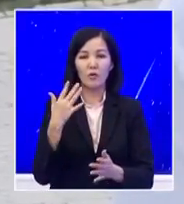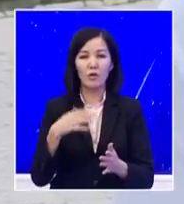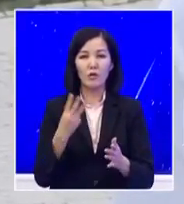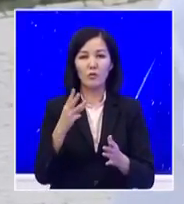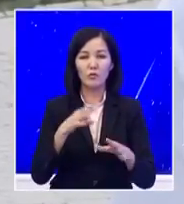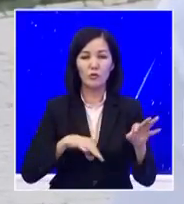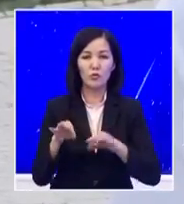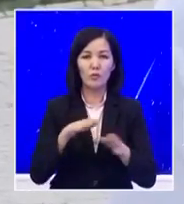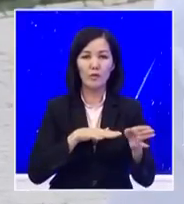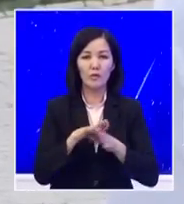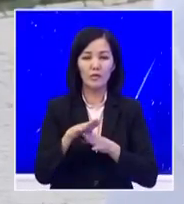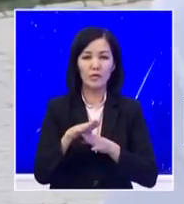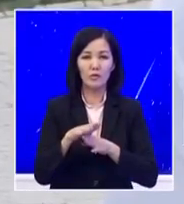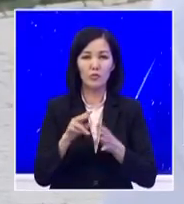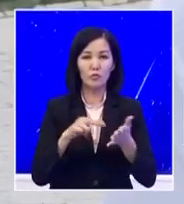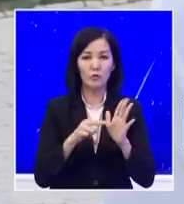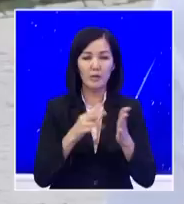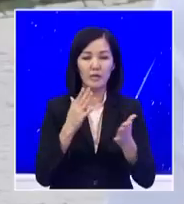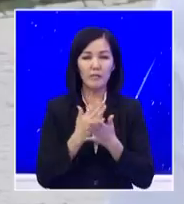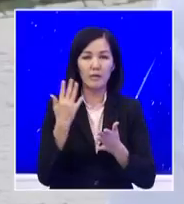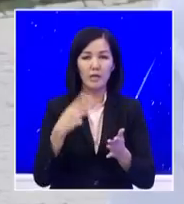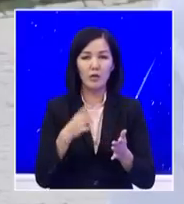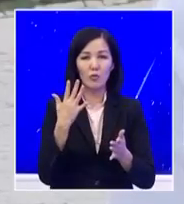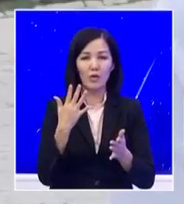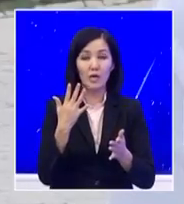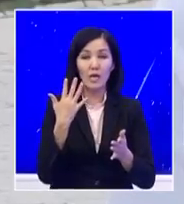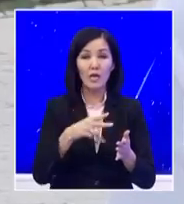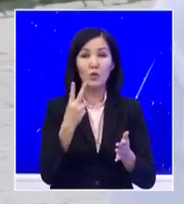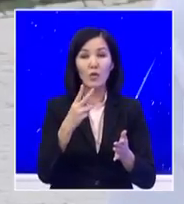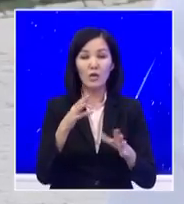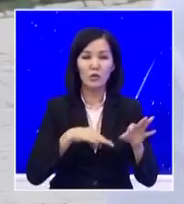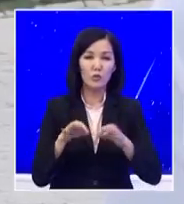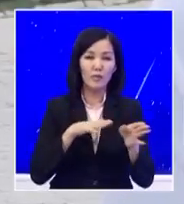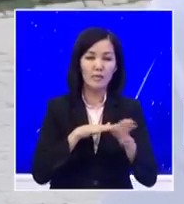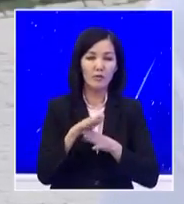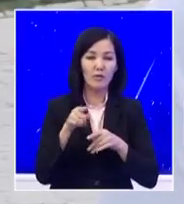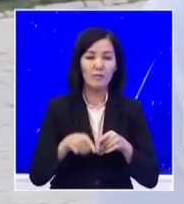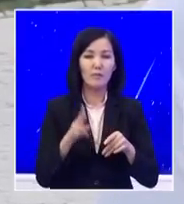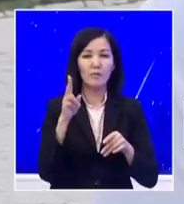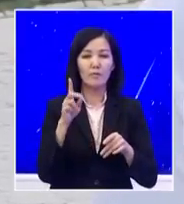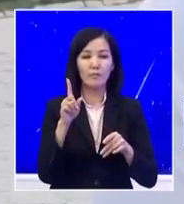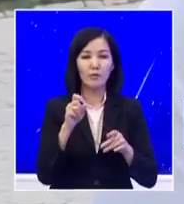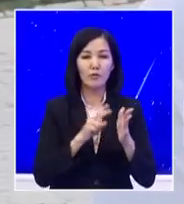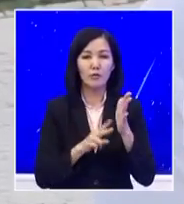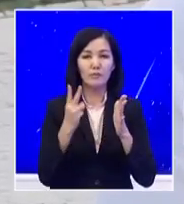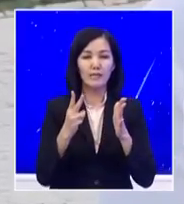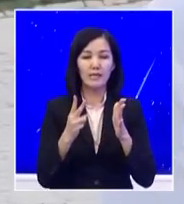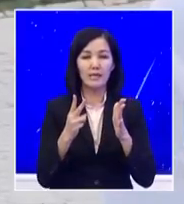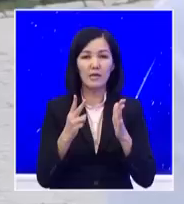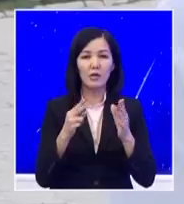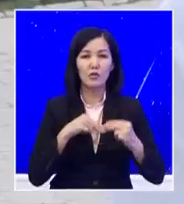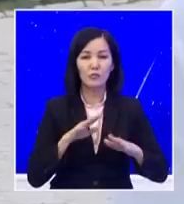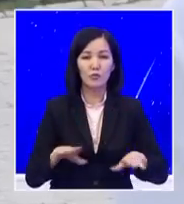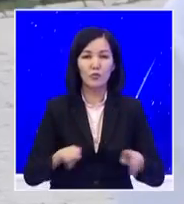асырылу жоспарланған болатын. Бүгінгі күнге 52 жоба іске асырылуда. Бұл жерде 1179 жұмыс орны ашылу